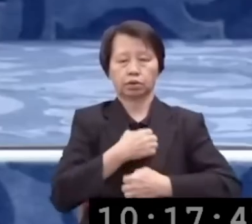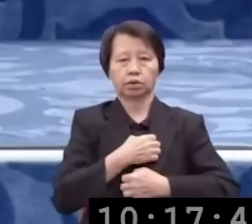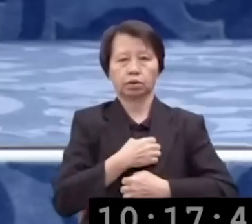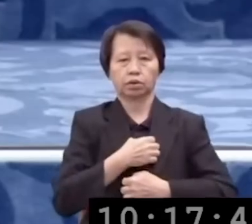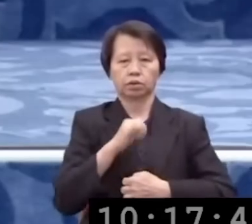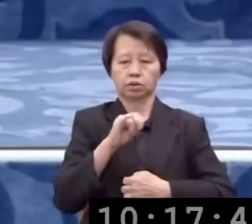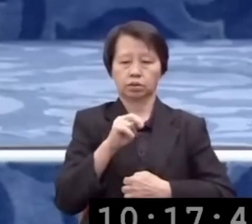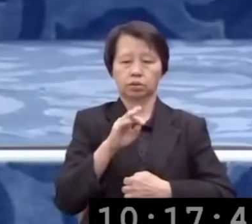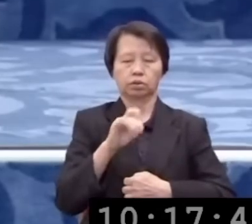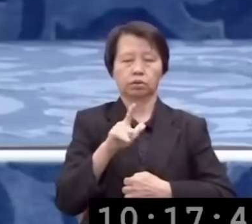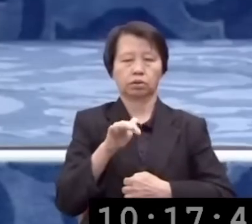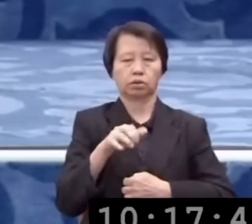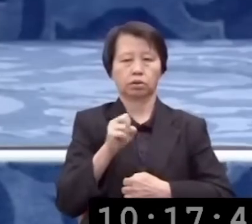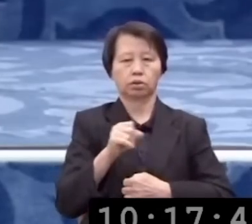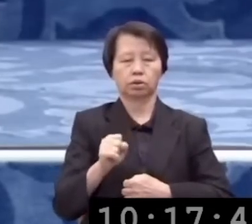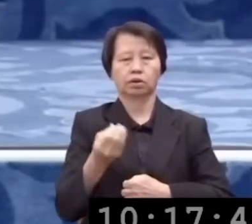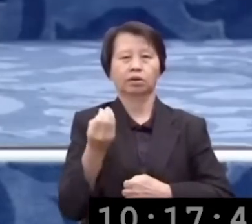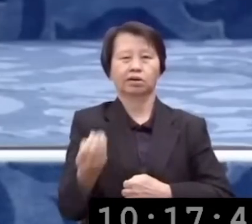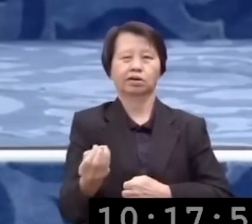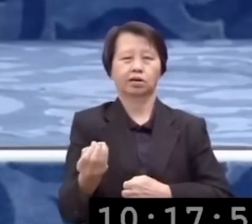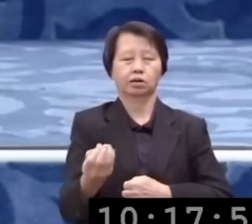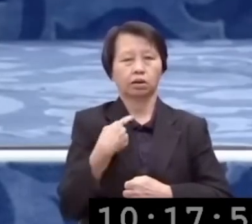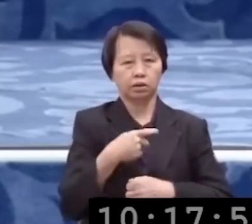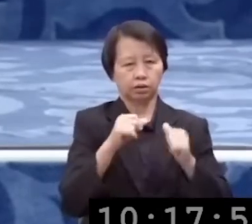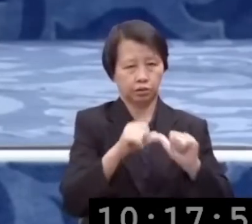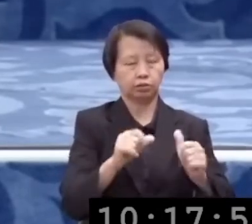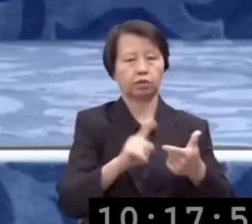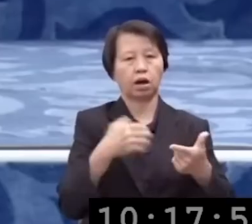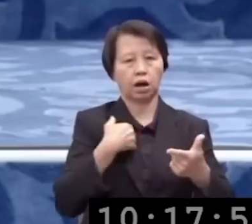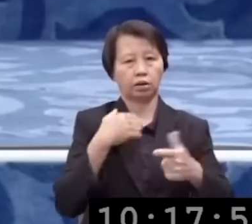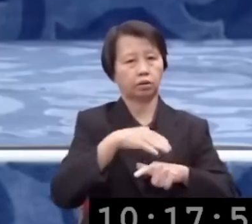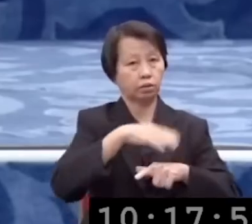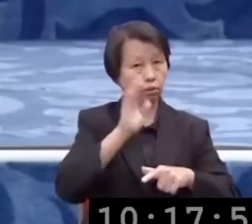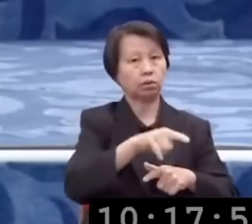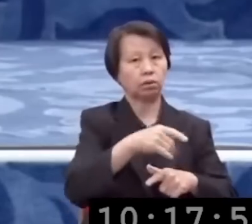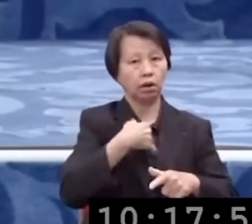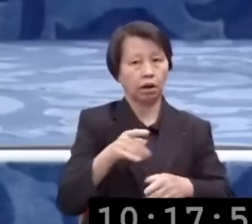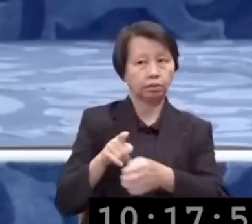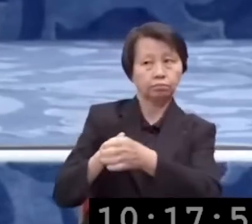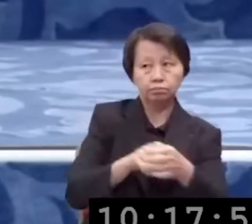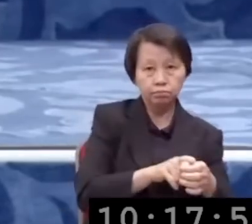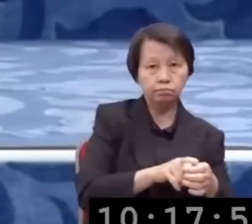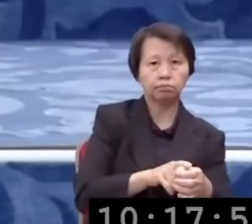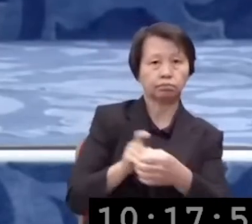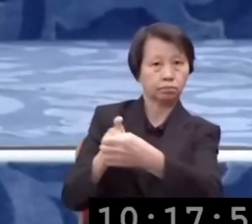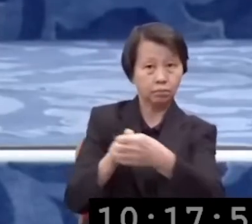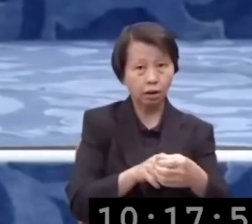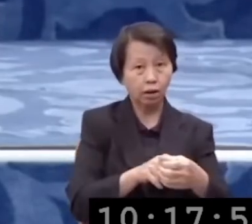inflasi Rantau yang relatifnya rendah ya kita masih punya kelebihan dan tarekat